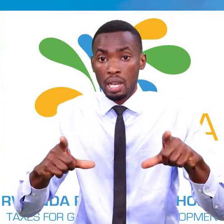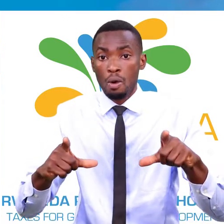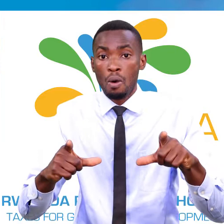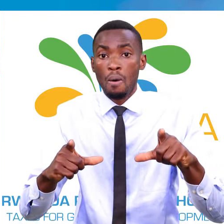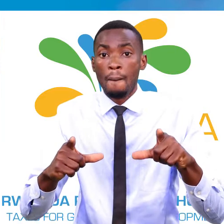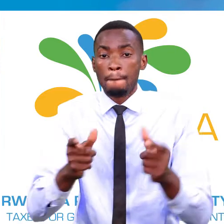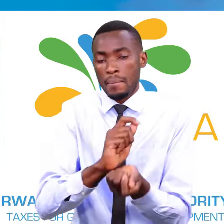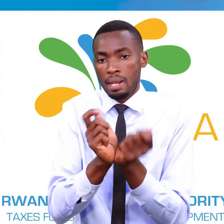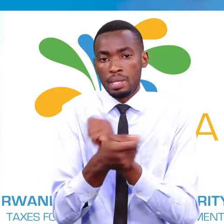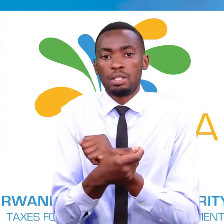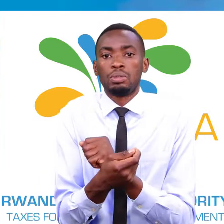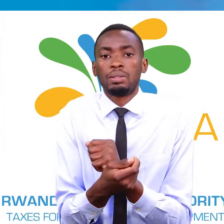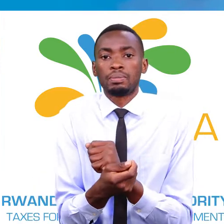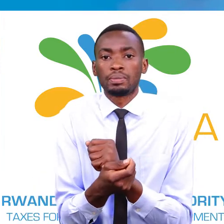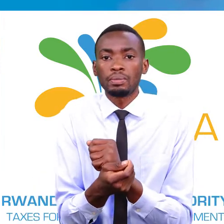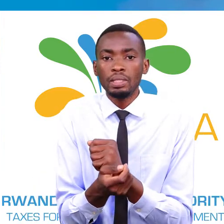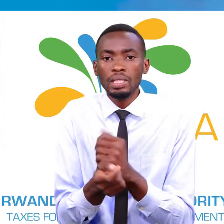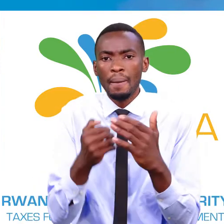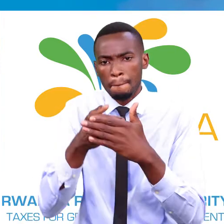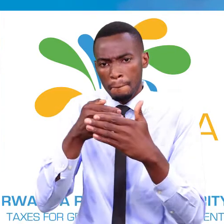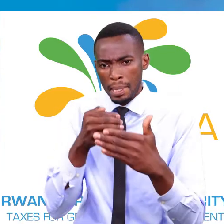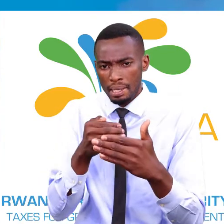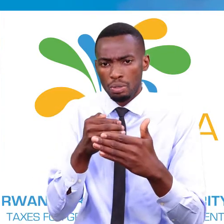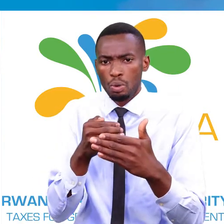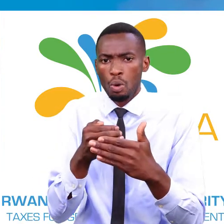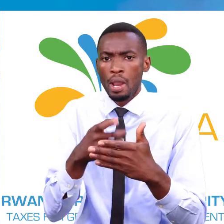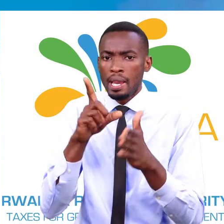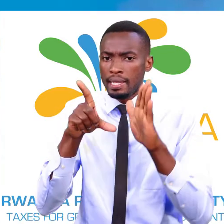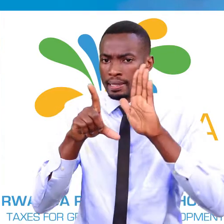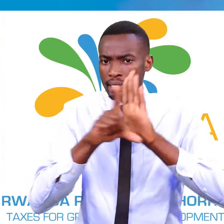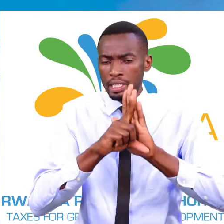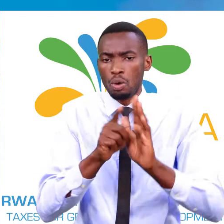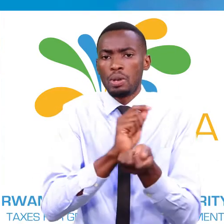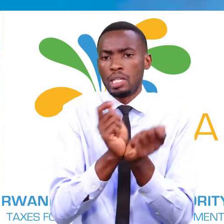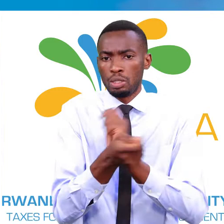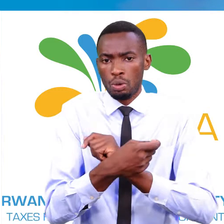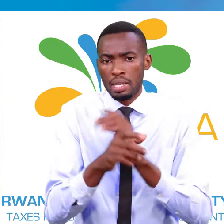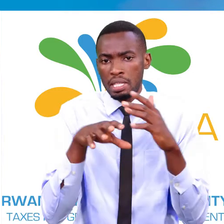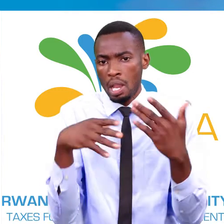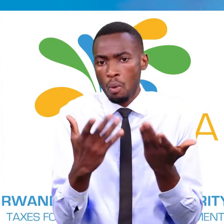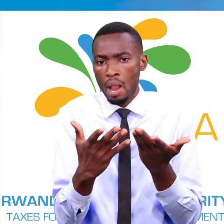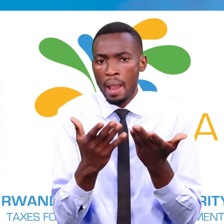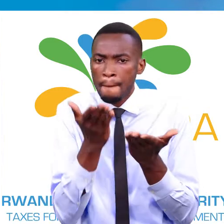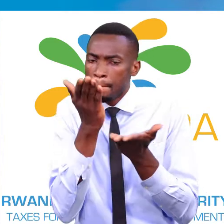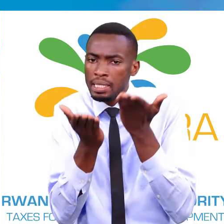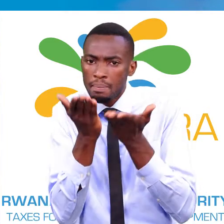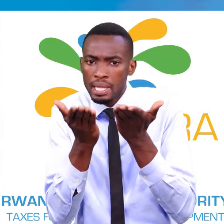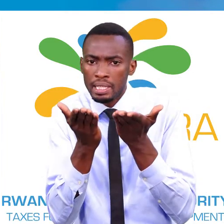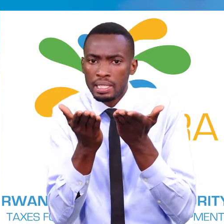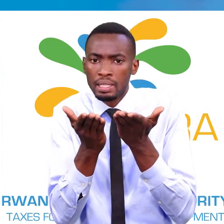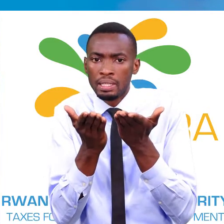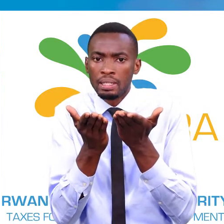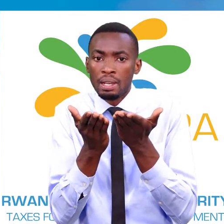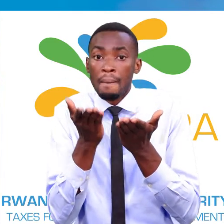ryabivugaga hari abantu rero mbere y'uko itegeko rihindurwa cyangwa se ibipimo bihindurwa